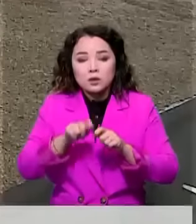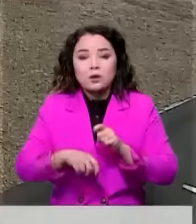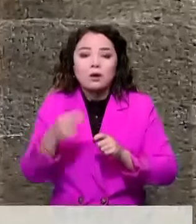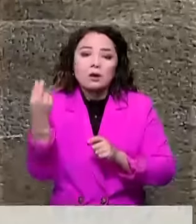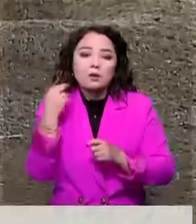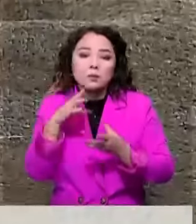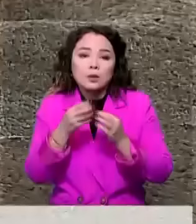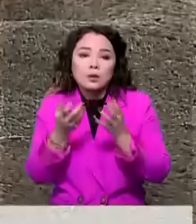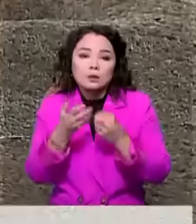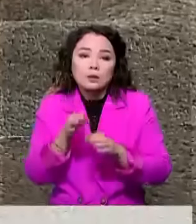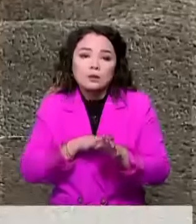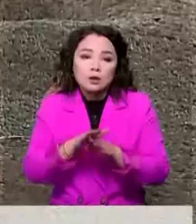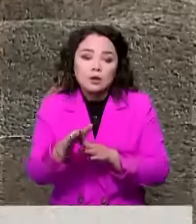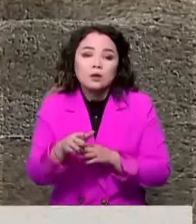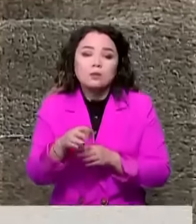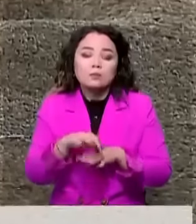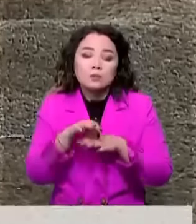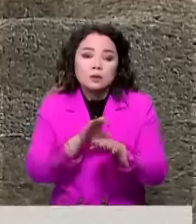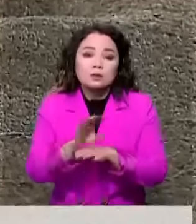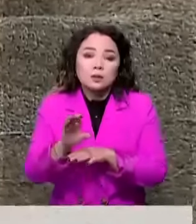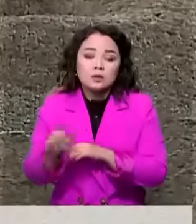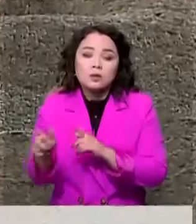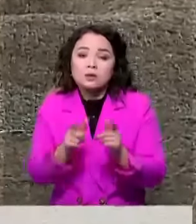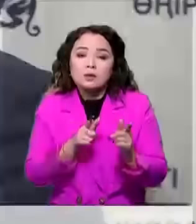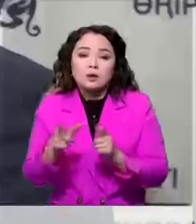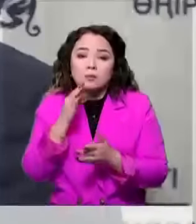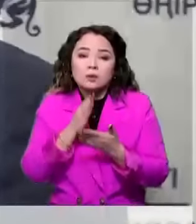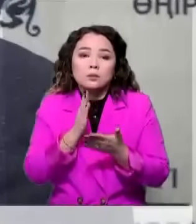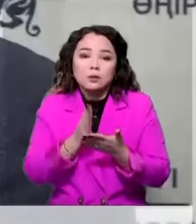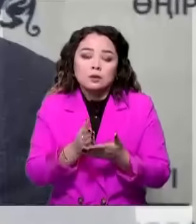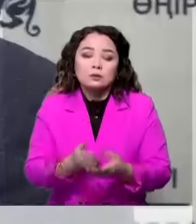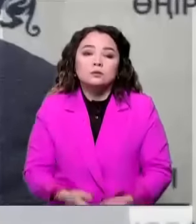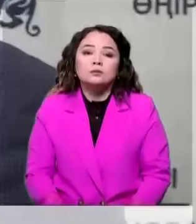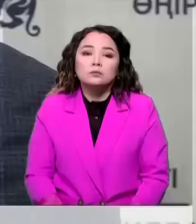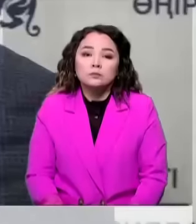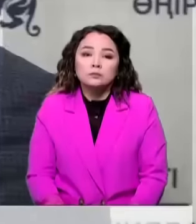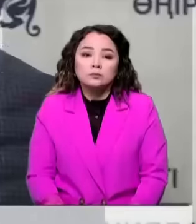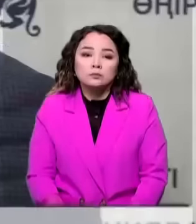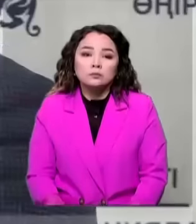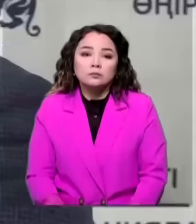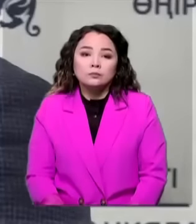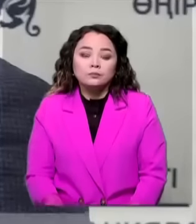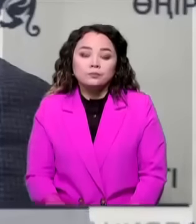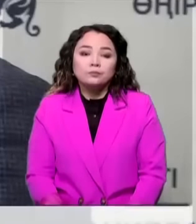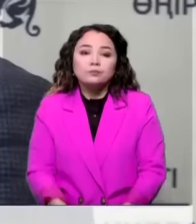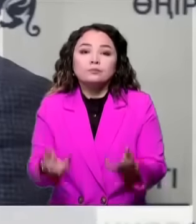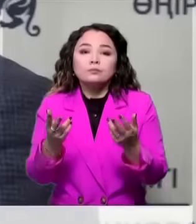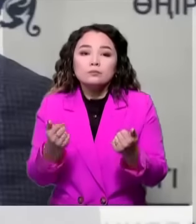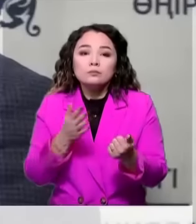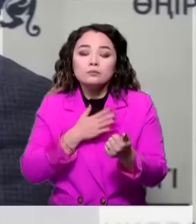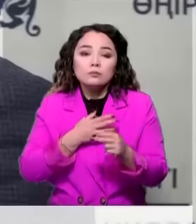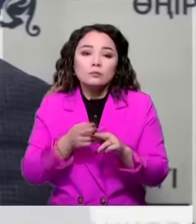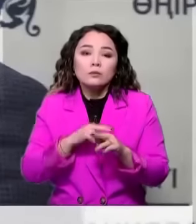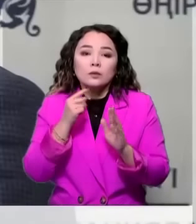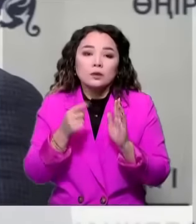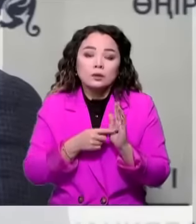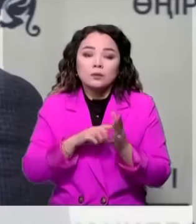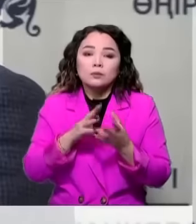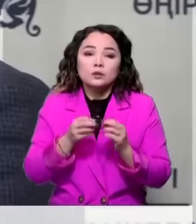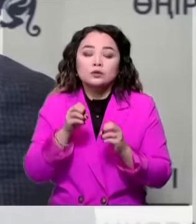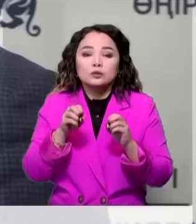есебінен қабылдап алса, кейін жеткізіп беруге әзірміз дейді. Мы эти вопросы будем с ними в рабочем порядке. Әрине, біз бұл мәселенің